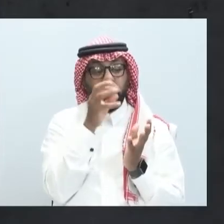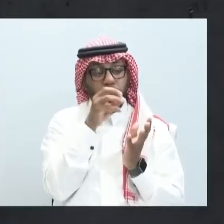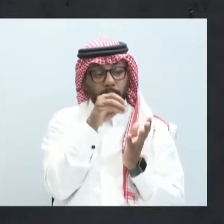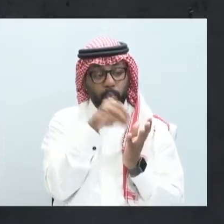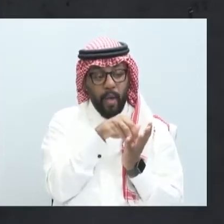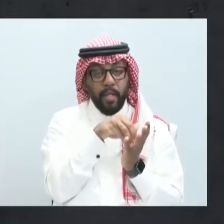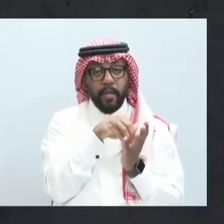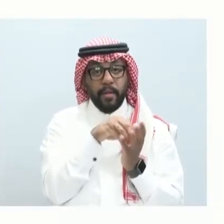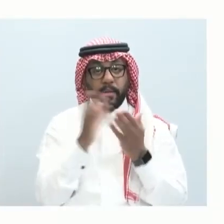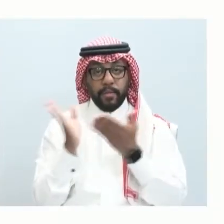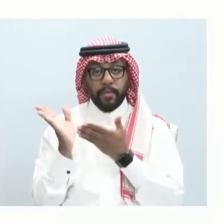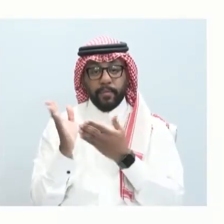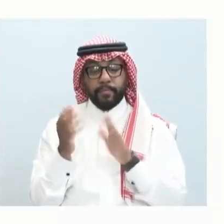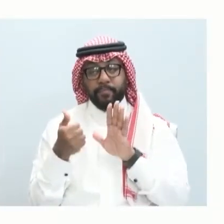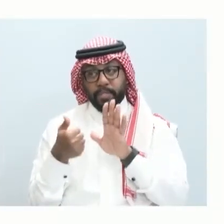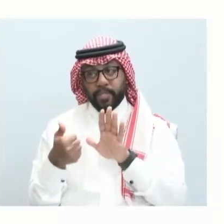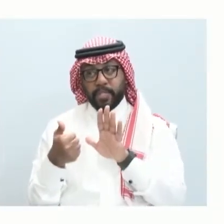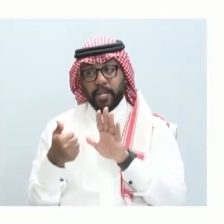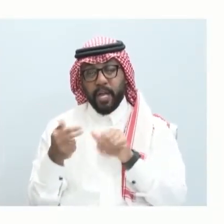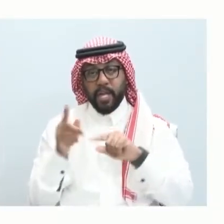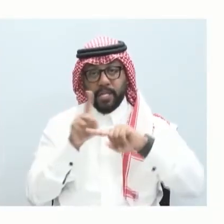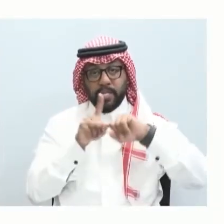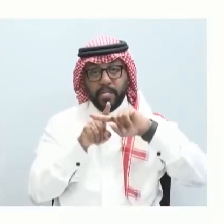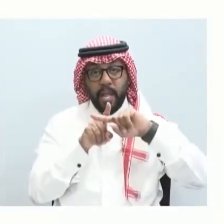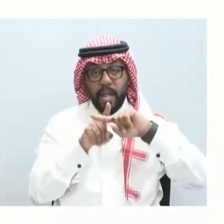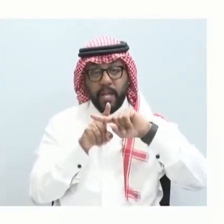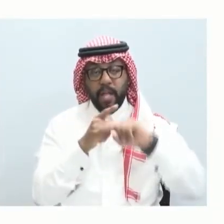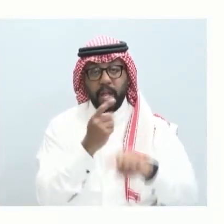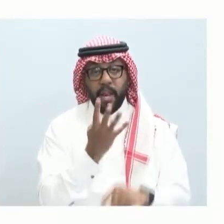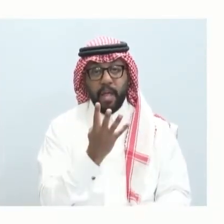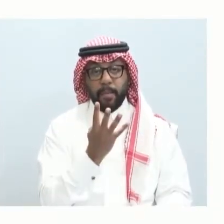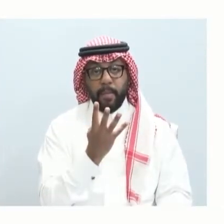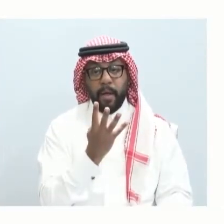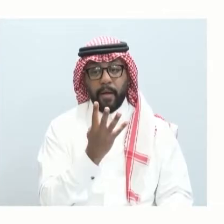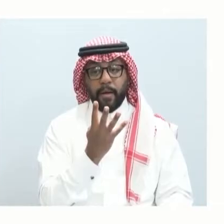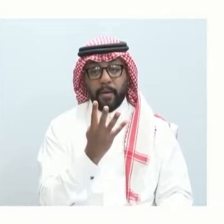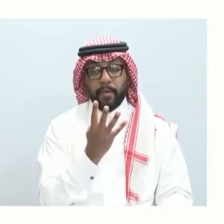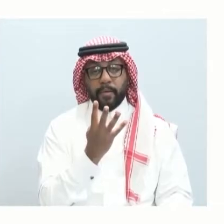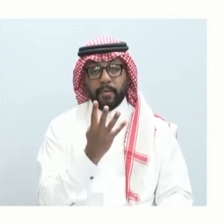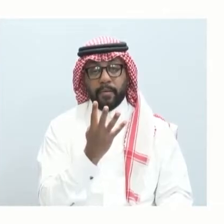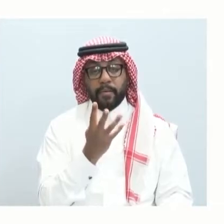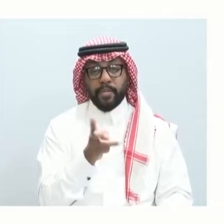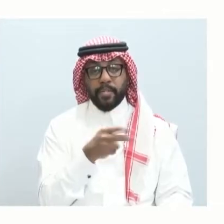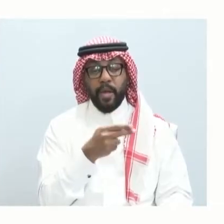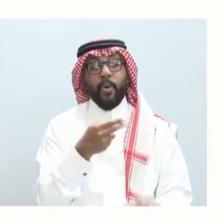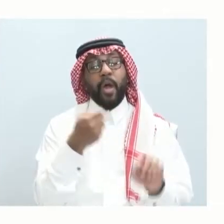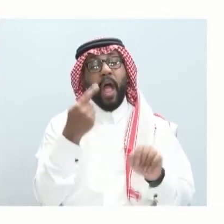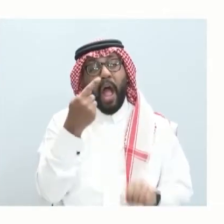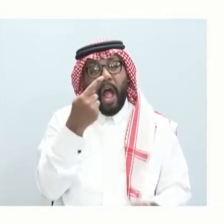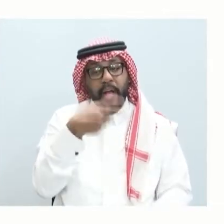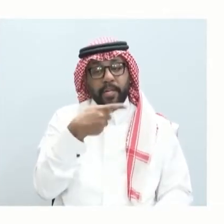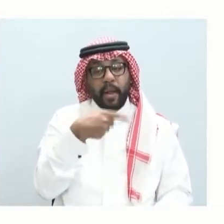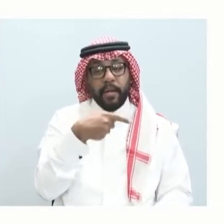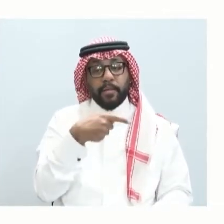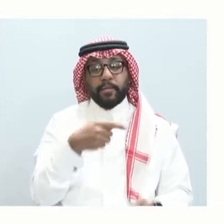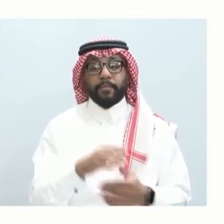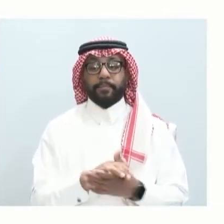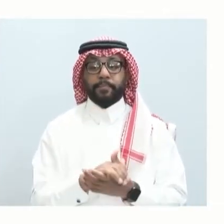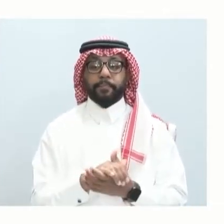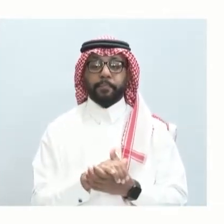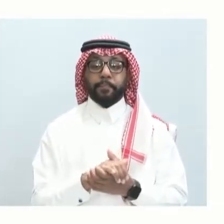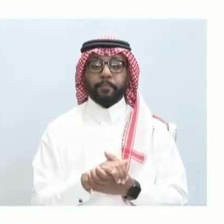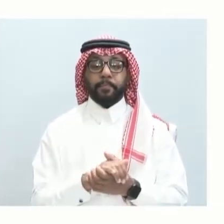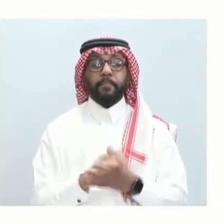انظروا معي سته زائدا اربع تساوي كم يا ابطال مبدعين عشره